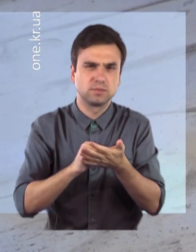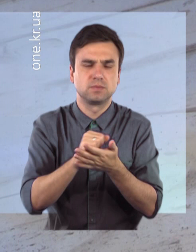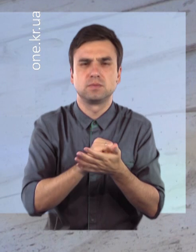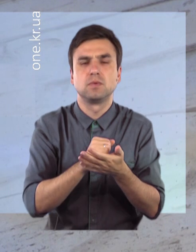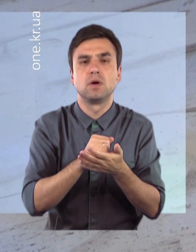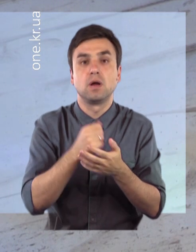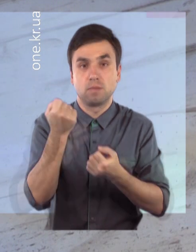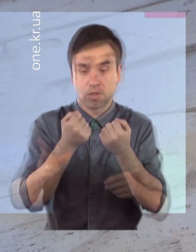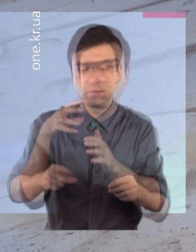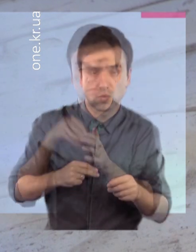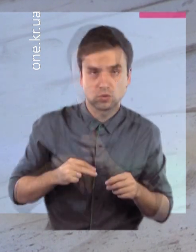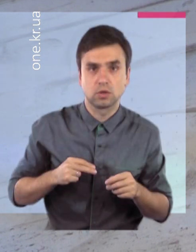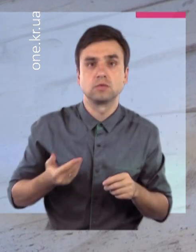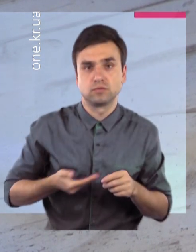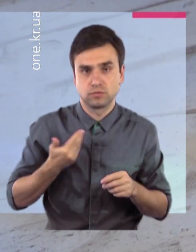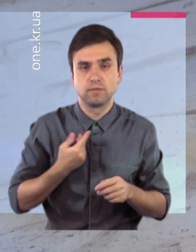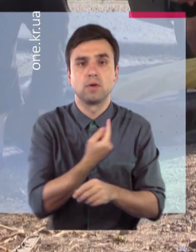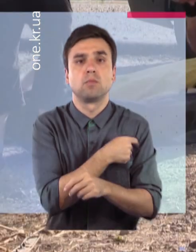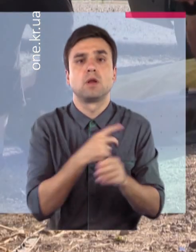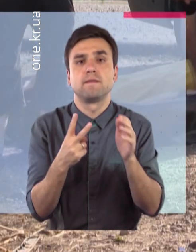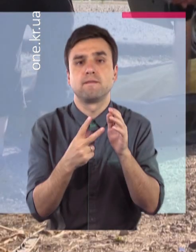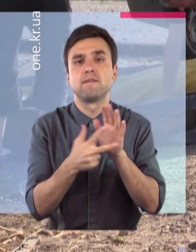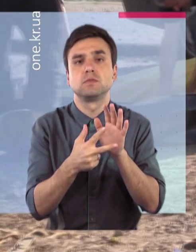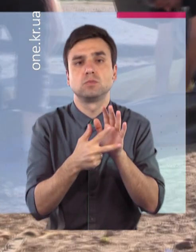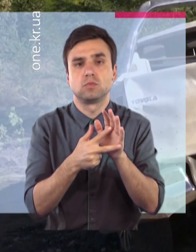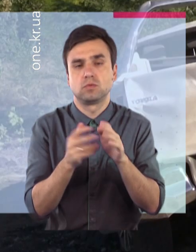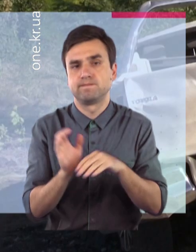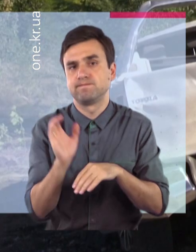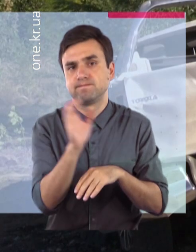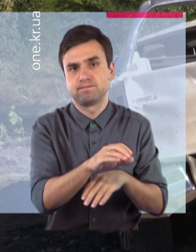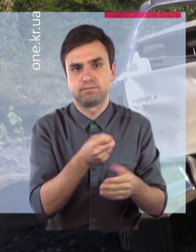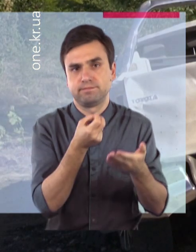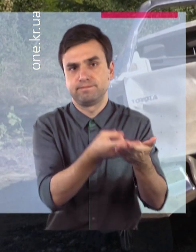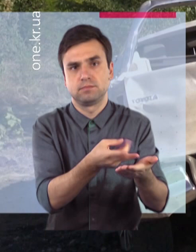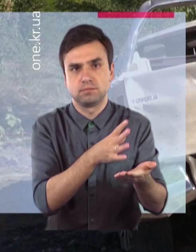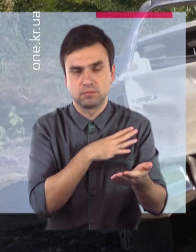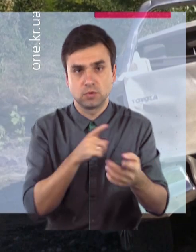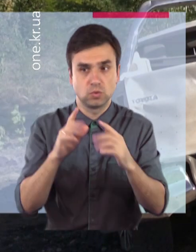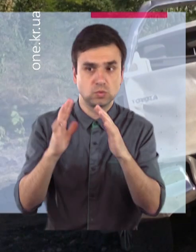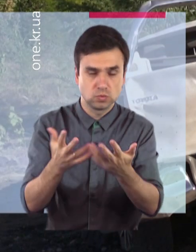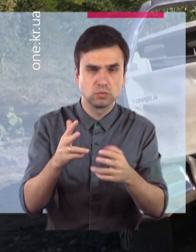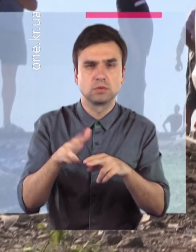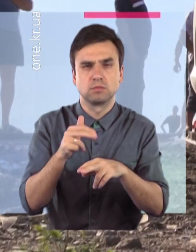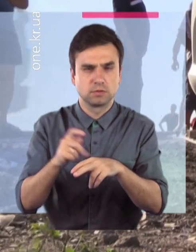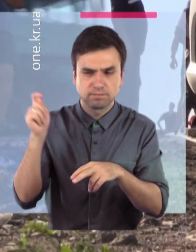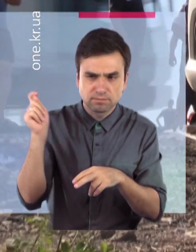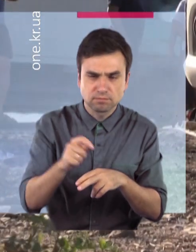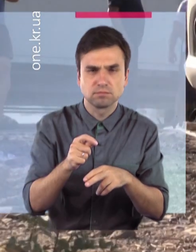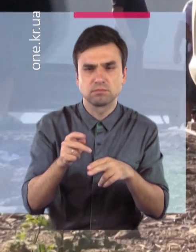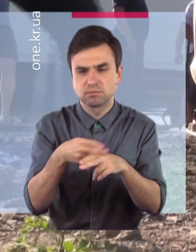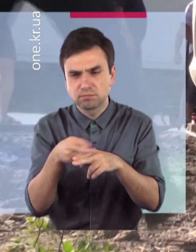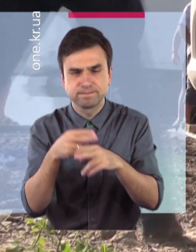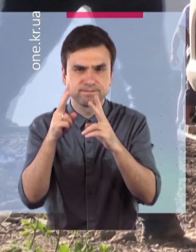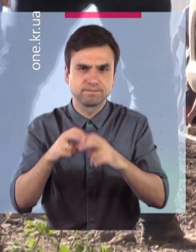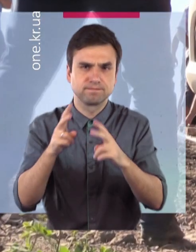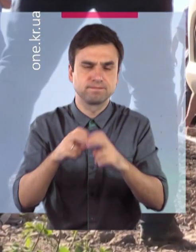які загинули, чоловік і дружина, рухалися в бік Кропивницького. На місці події працювали патрульні, слідчі міського та